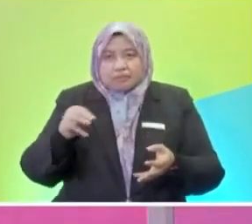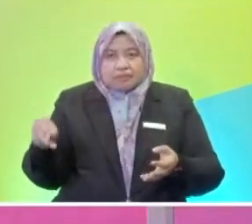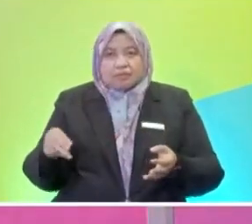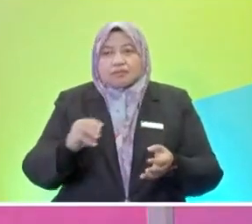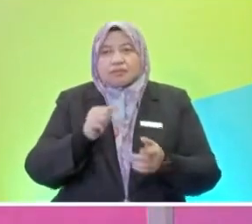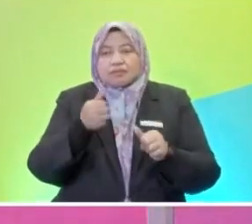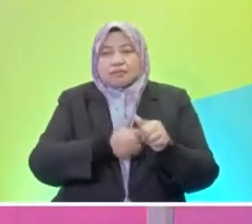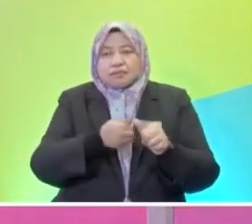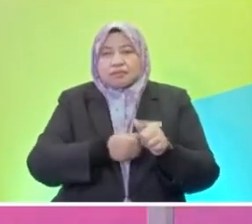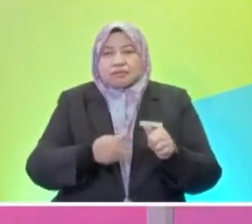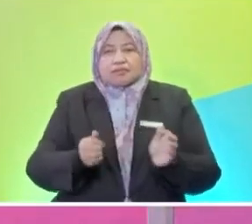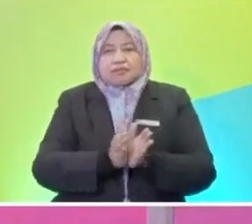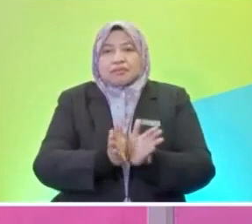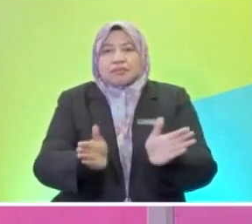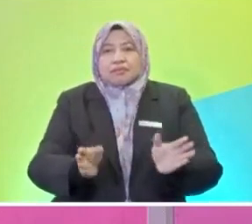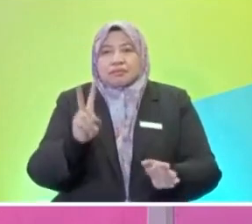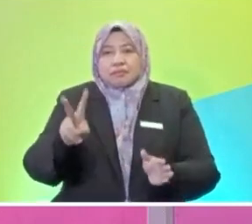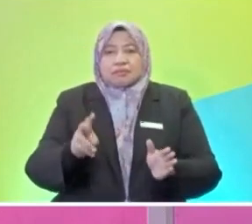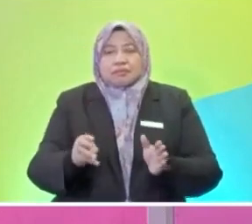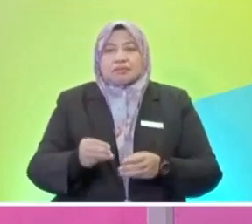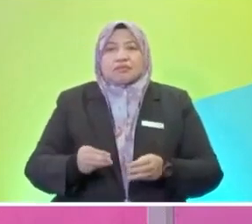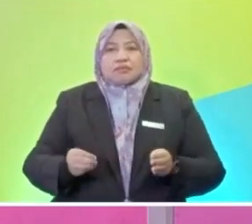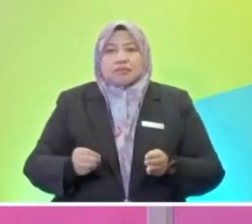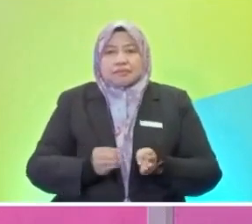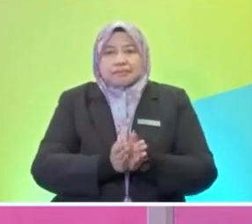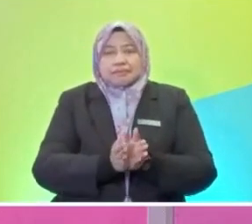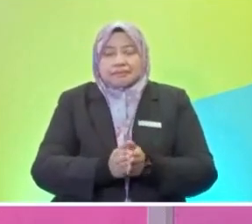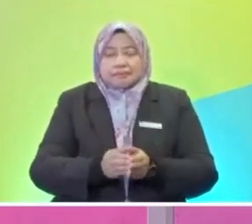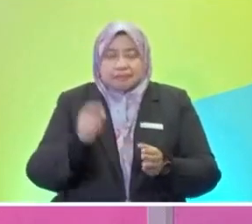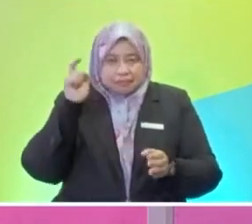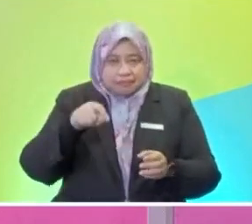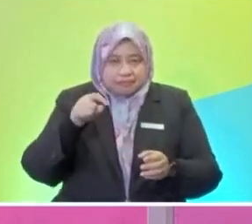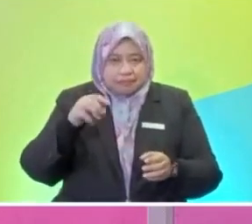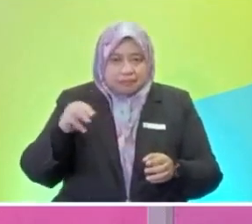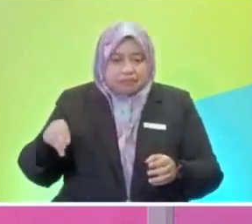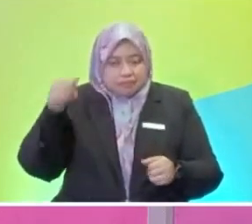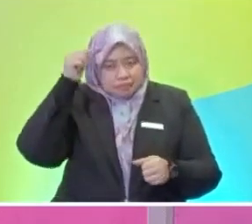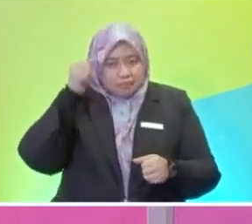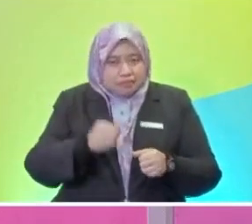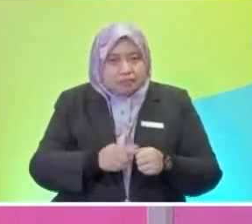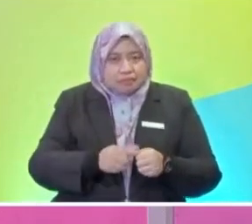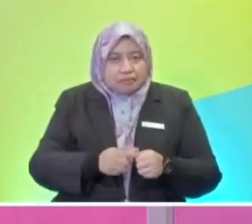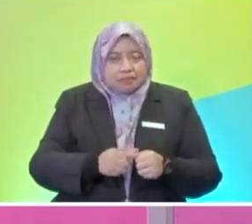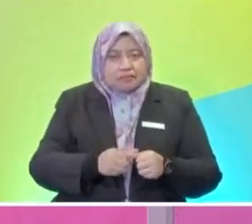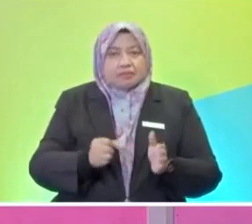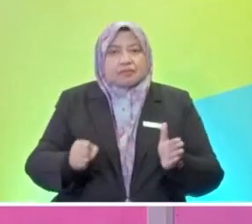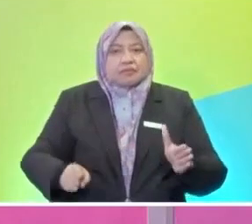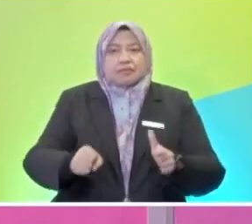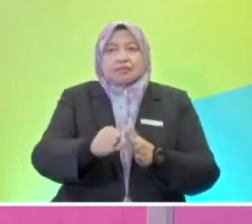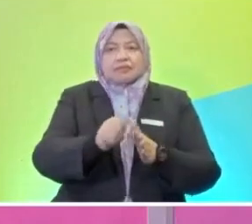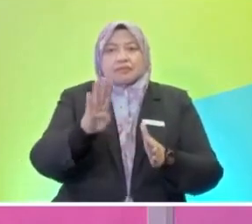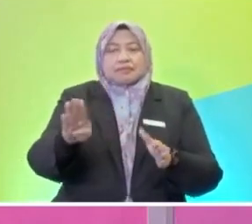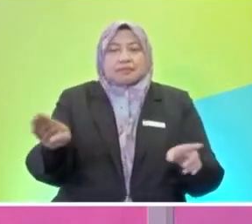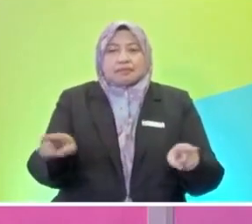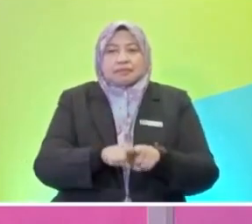dua dimensi mempunyai ciri-ciri yang penuh murid-murid ingat Oke Di mana segi empat sama